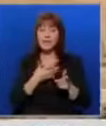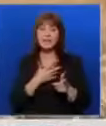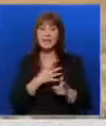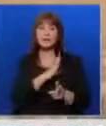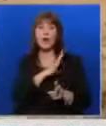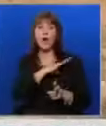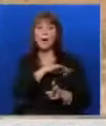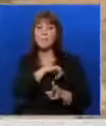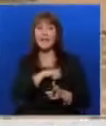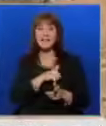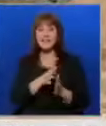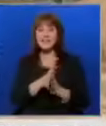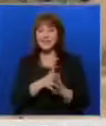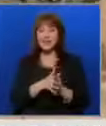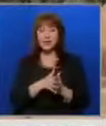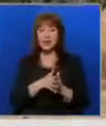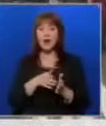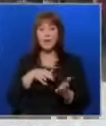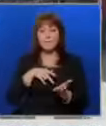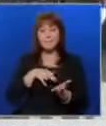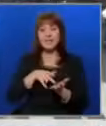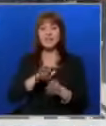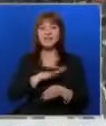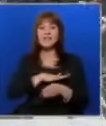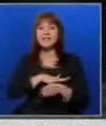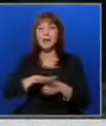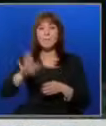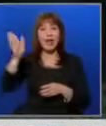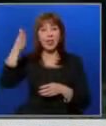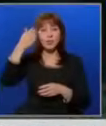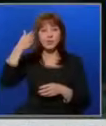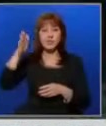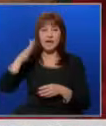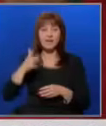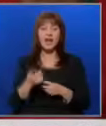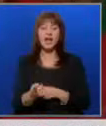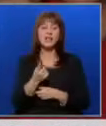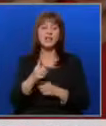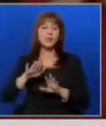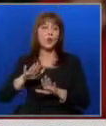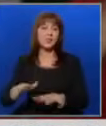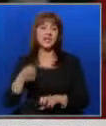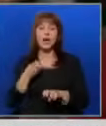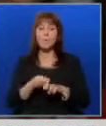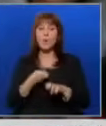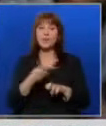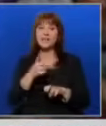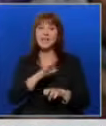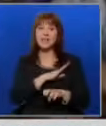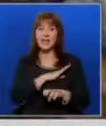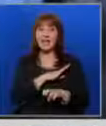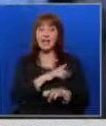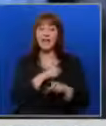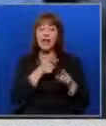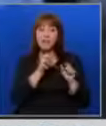бели флагове, докато минават покрай танковете. Хиляди остават в болницата Ал-Шифа в град Газа, точно там, където Израел смята,